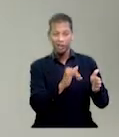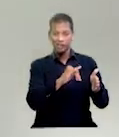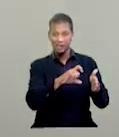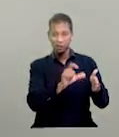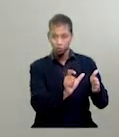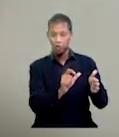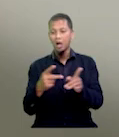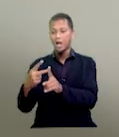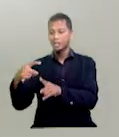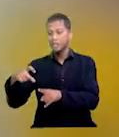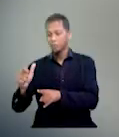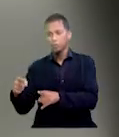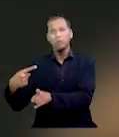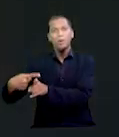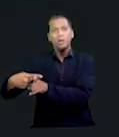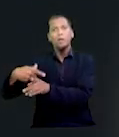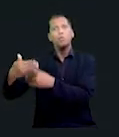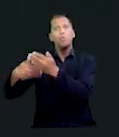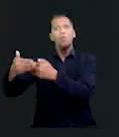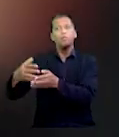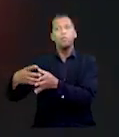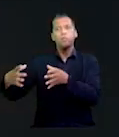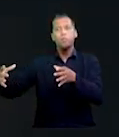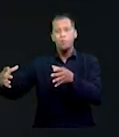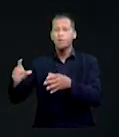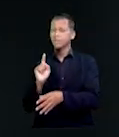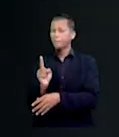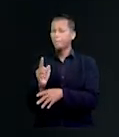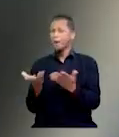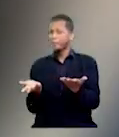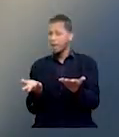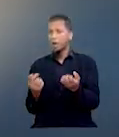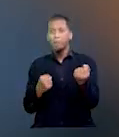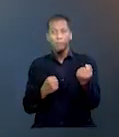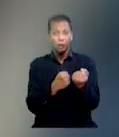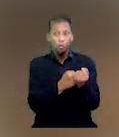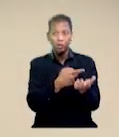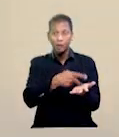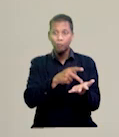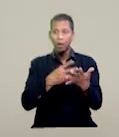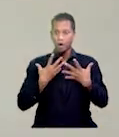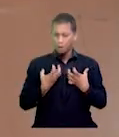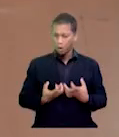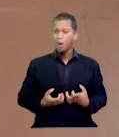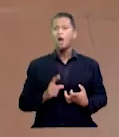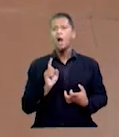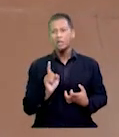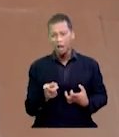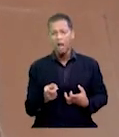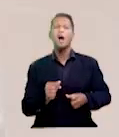bertambah. Ini terjadi lantaran banyak di antara para supporter yang mengalami luka hingga akhirnya melakukan perawatan di rumah